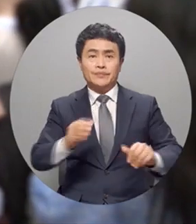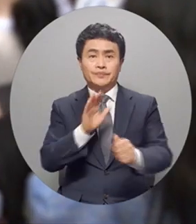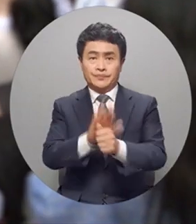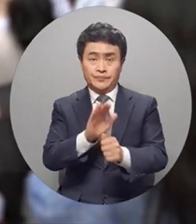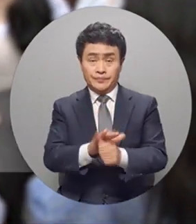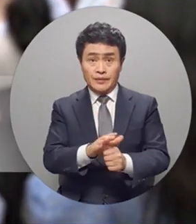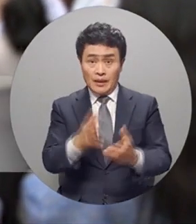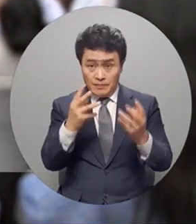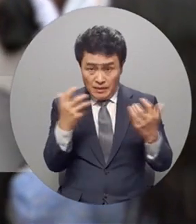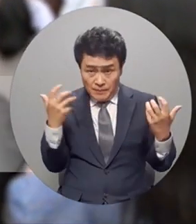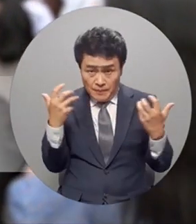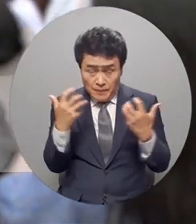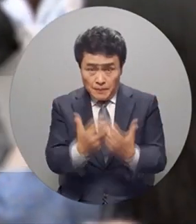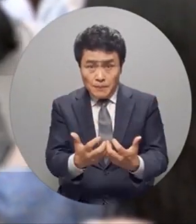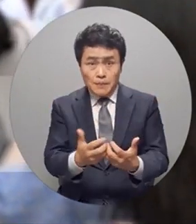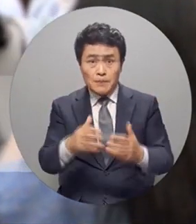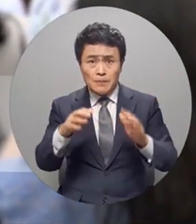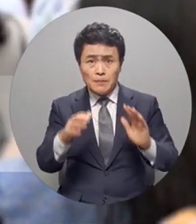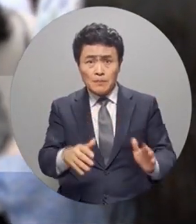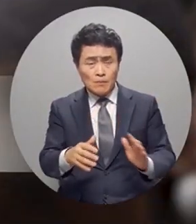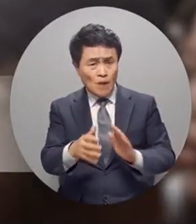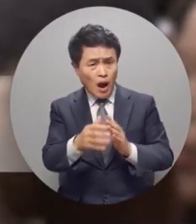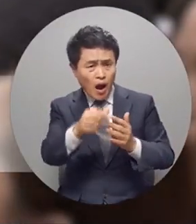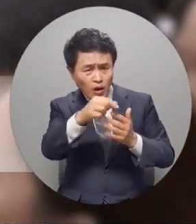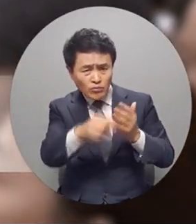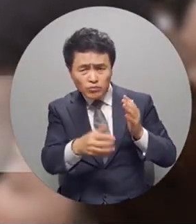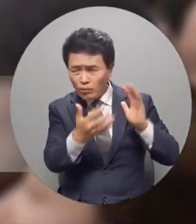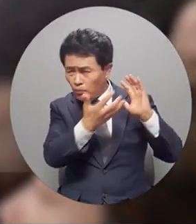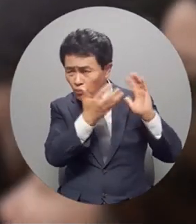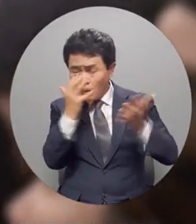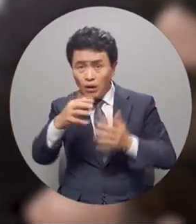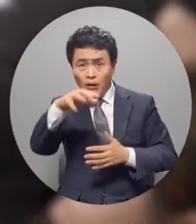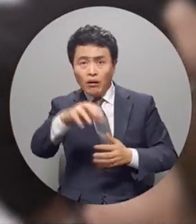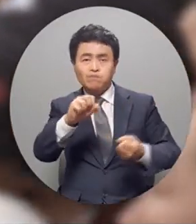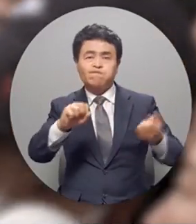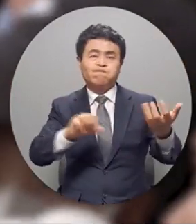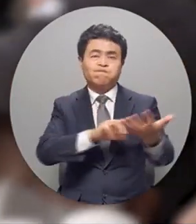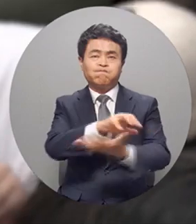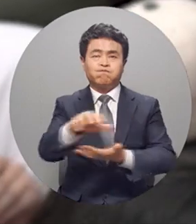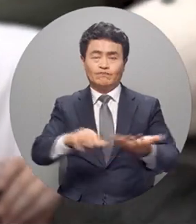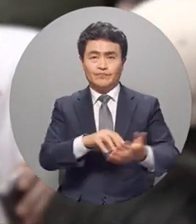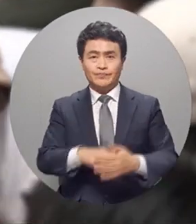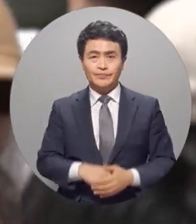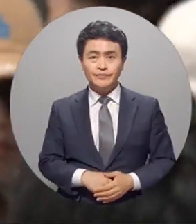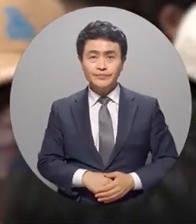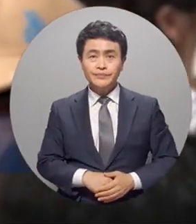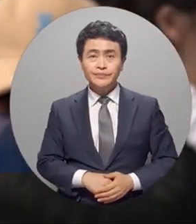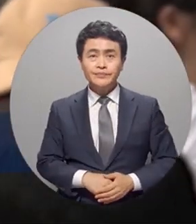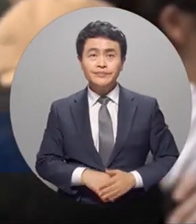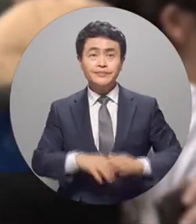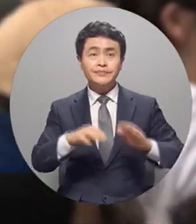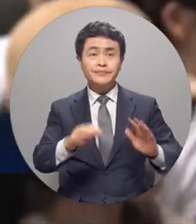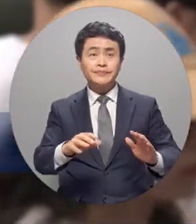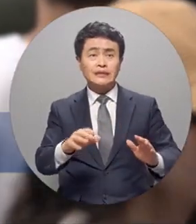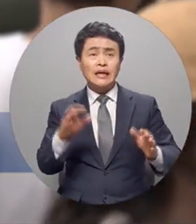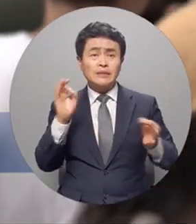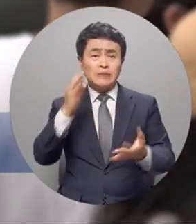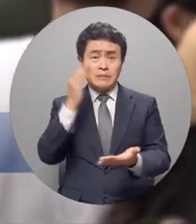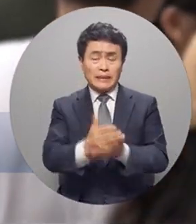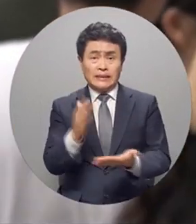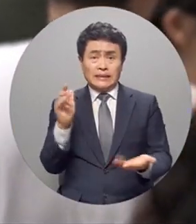수많은 인파에 환불 순서에 혼선이 빚어지면서 현장은 아수라장이 됐습니다. 자, 움직이지 마시고 그냥